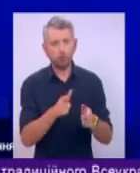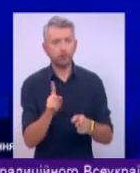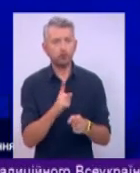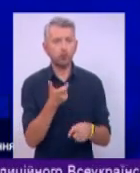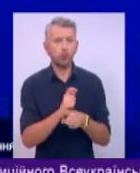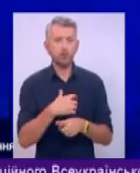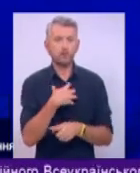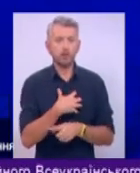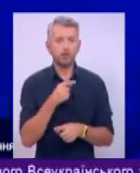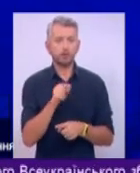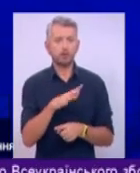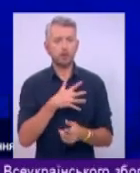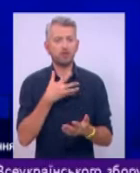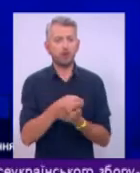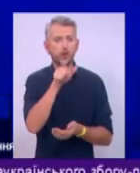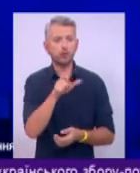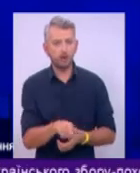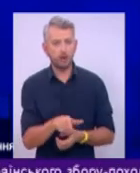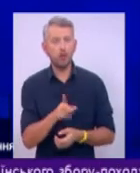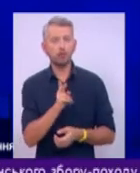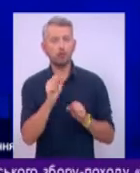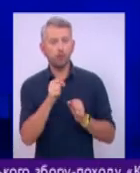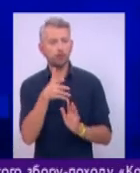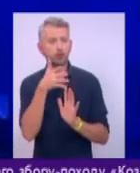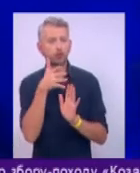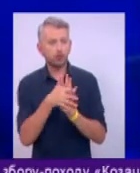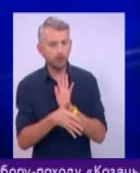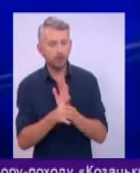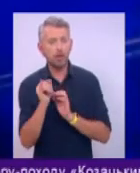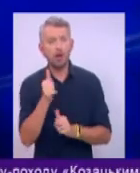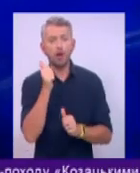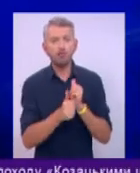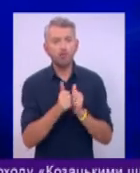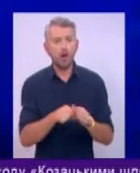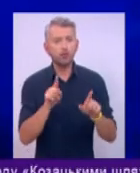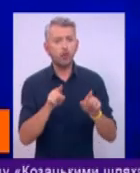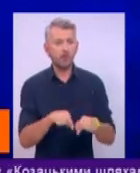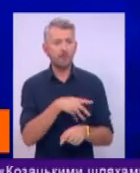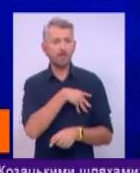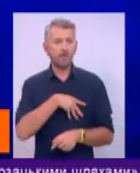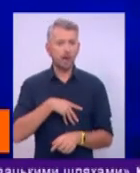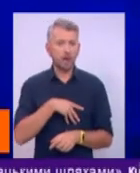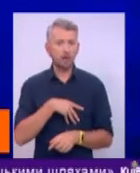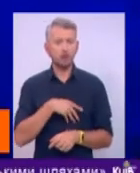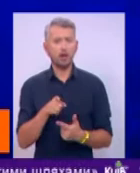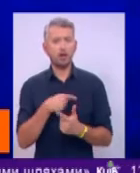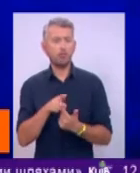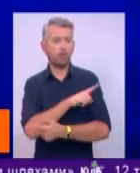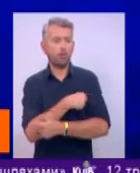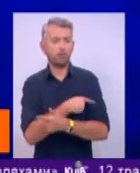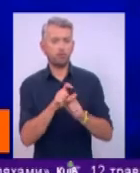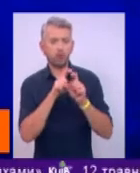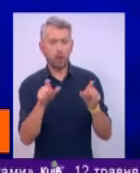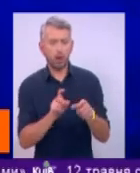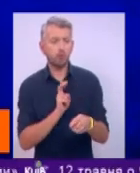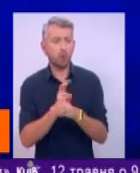дуже важливо, щоб це була своя людина, яка може зрозуміти. І часто навіть ті ветерани або які в госпіталях, приходить до